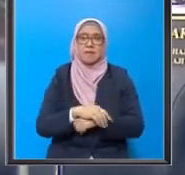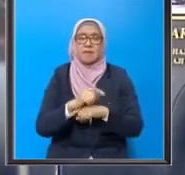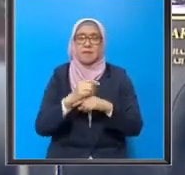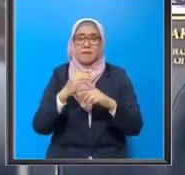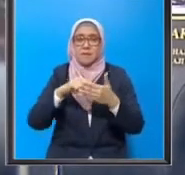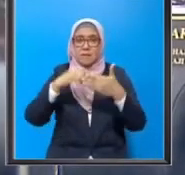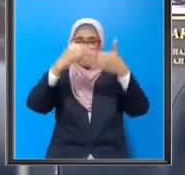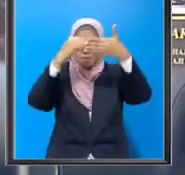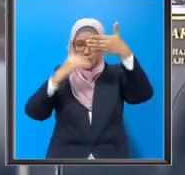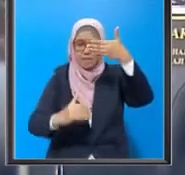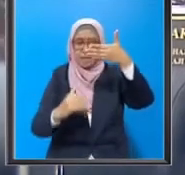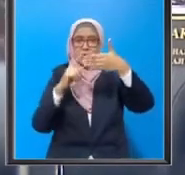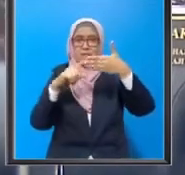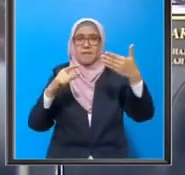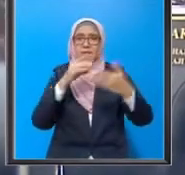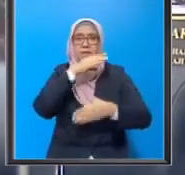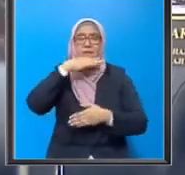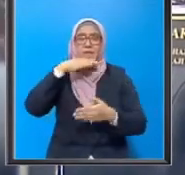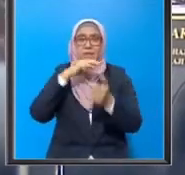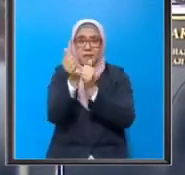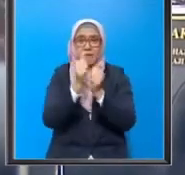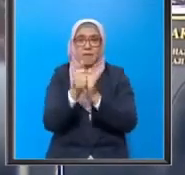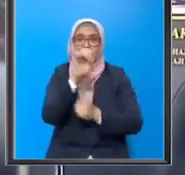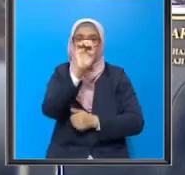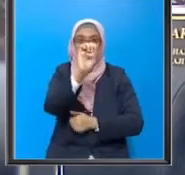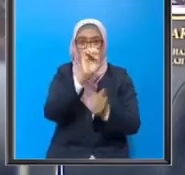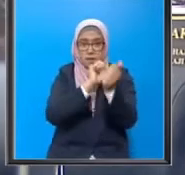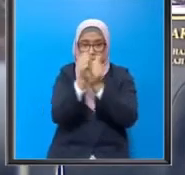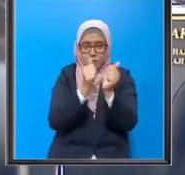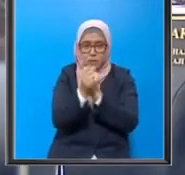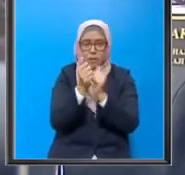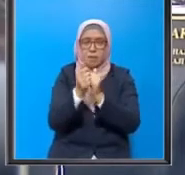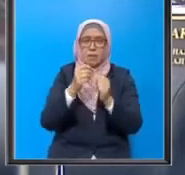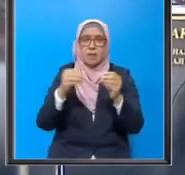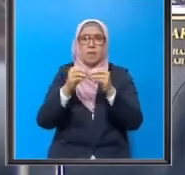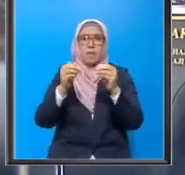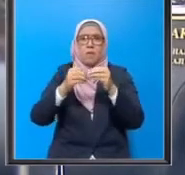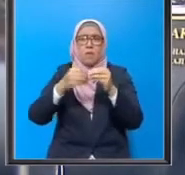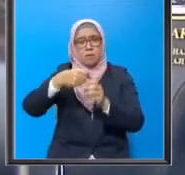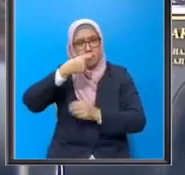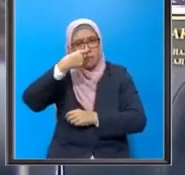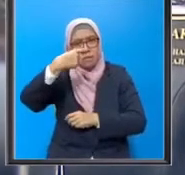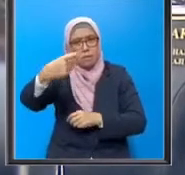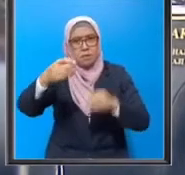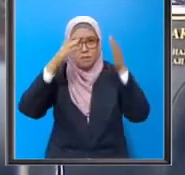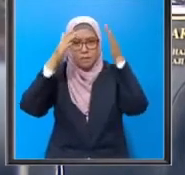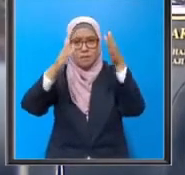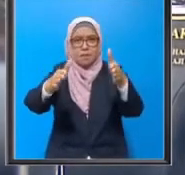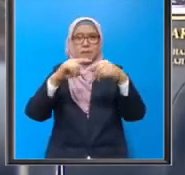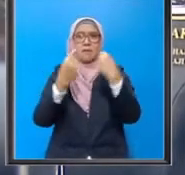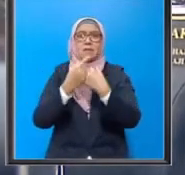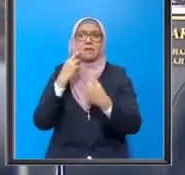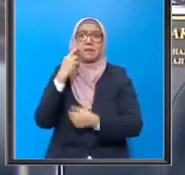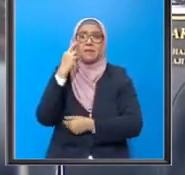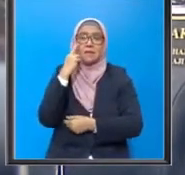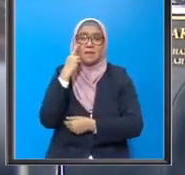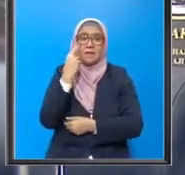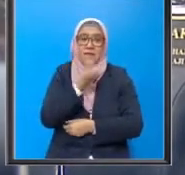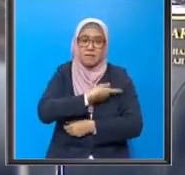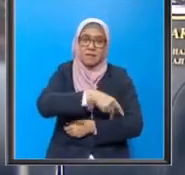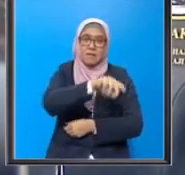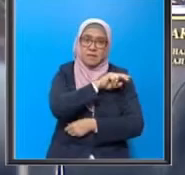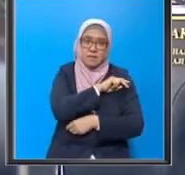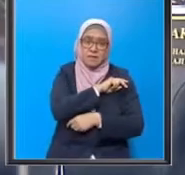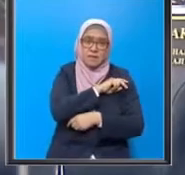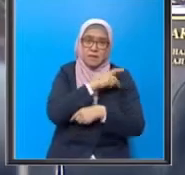sukan isport Semakin menjadi perhatian dikalangan remaja Apakah Kementerian telah atau akan membuat kajian kes